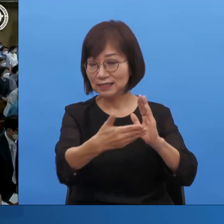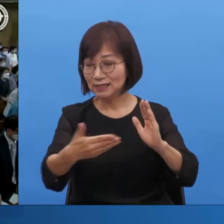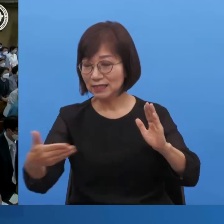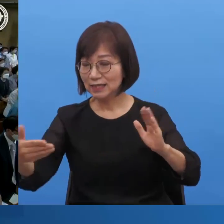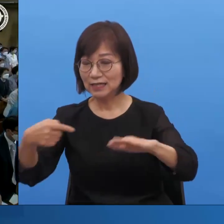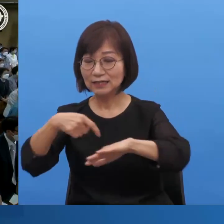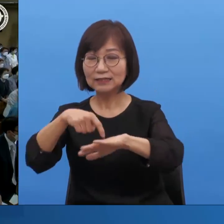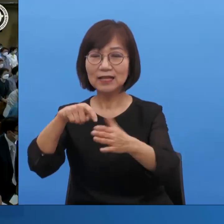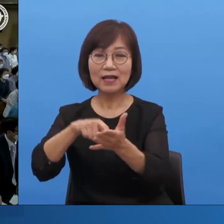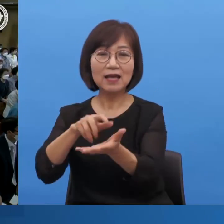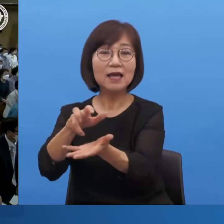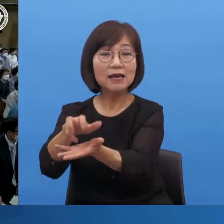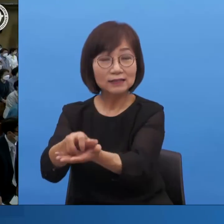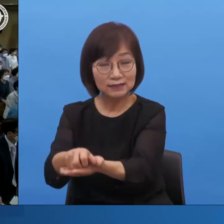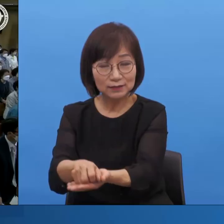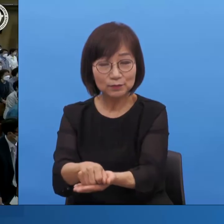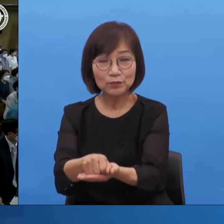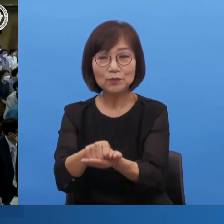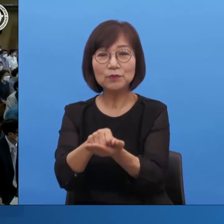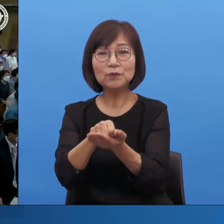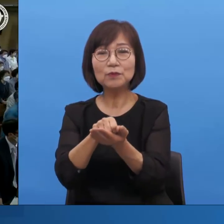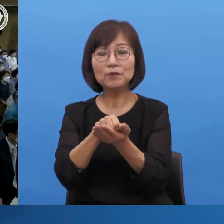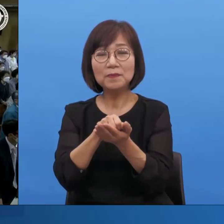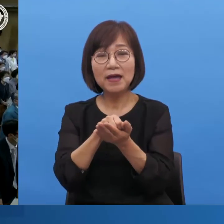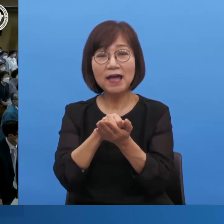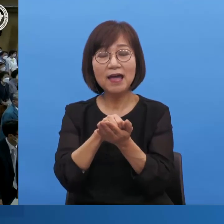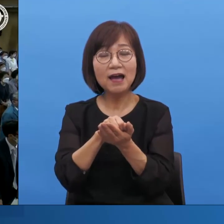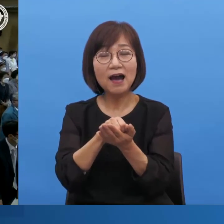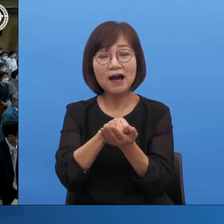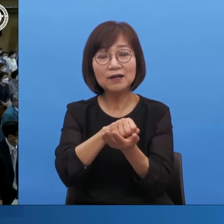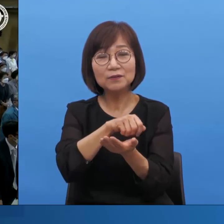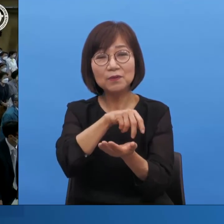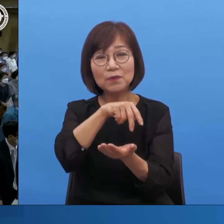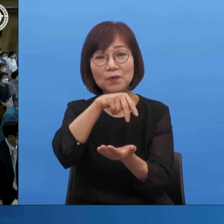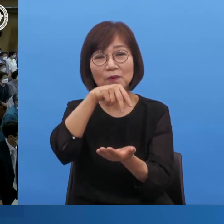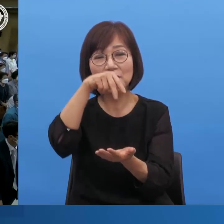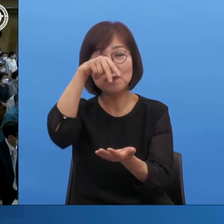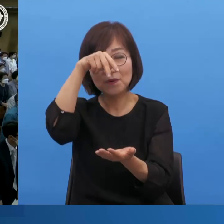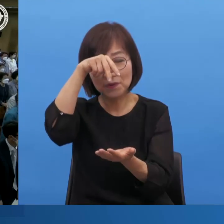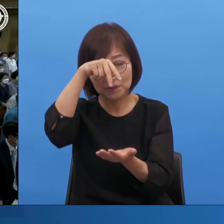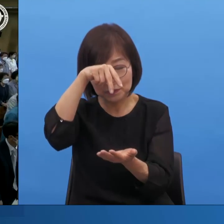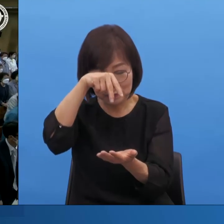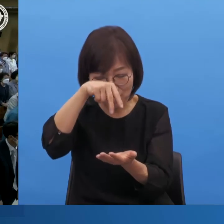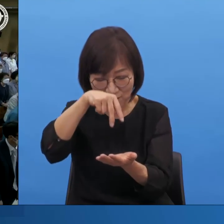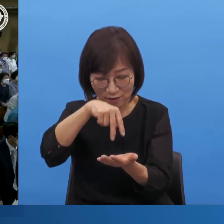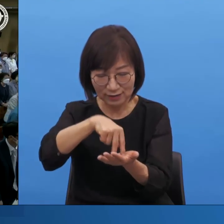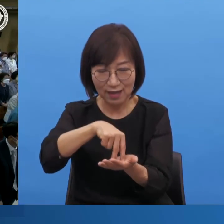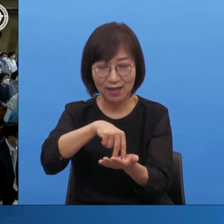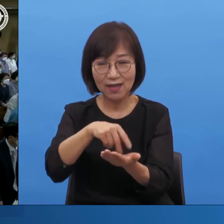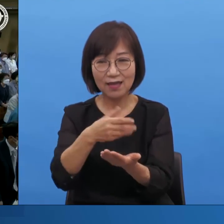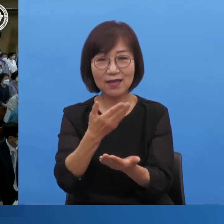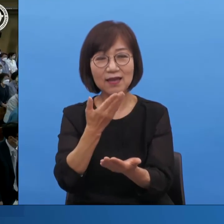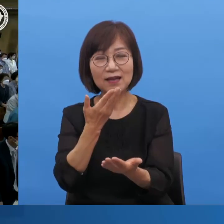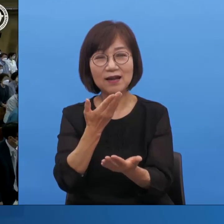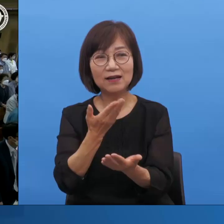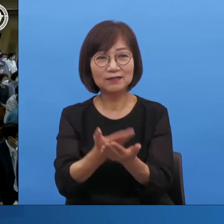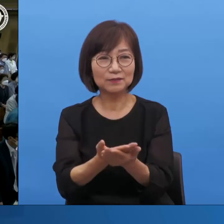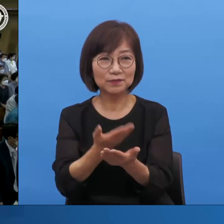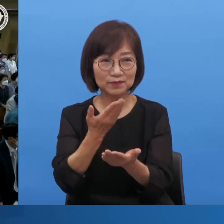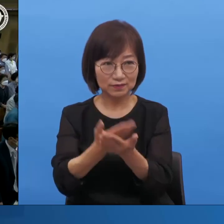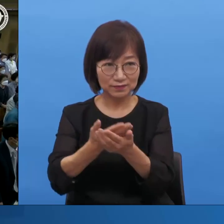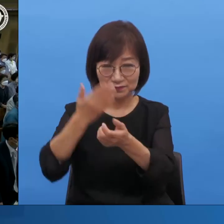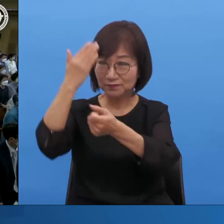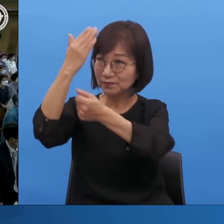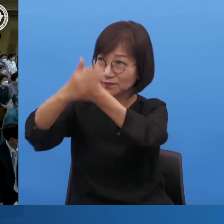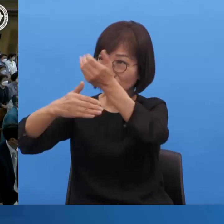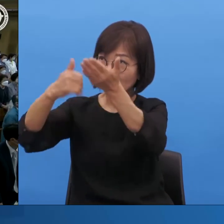렘넌트 시대를 꿈에 안고 서게